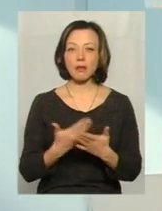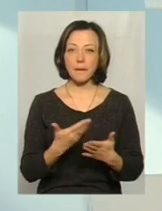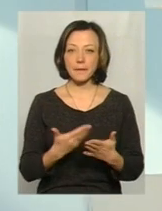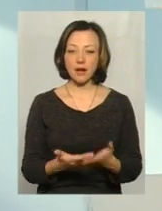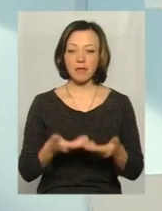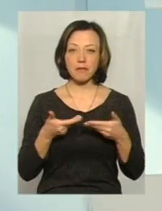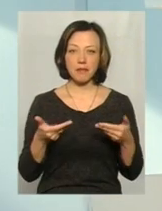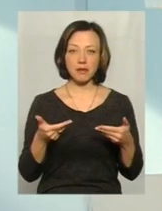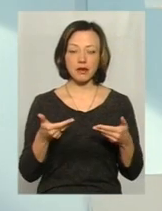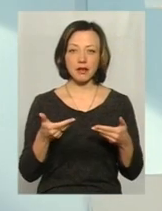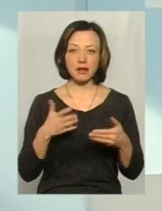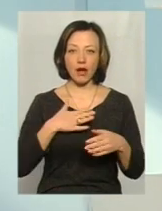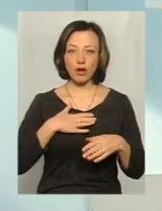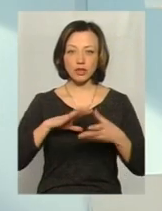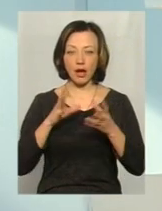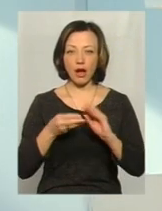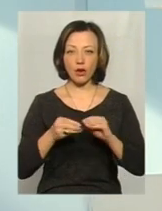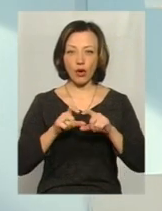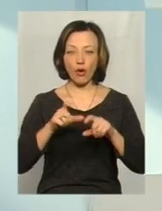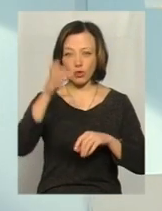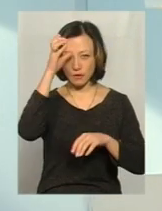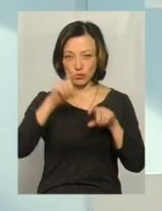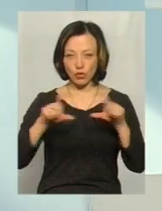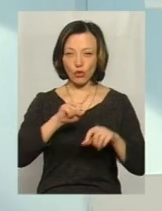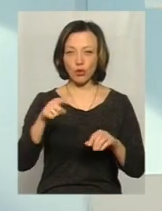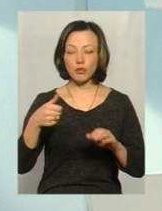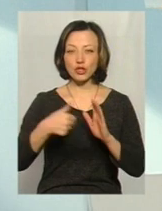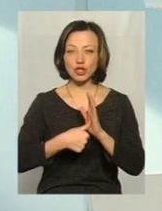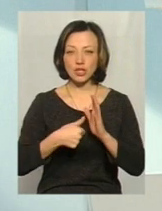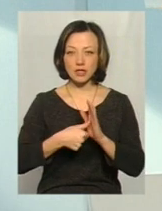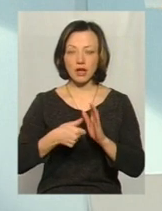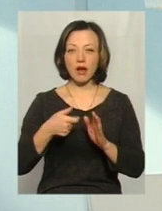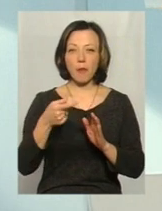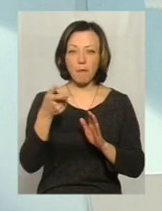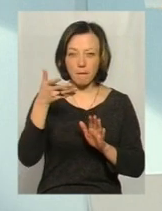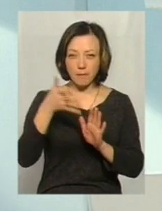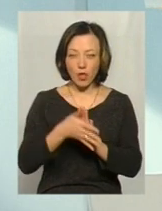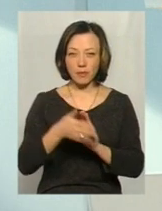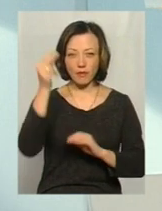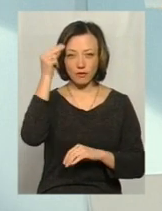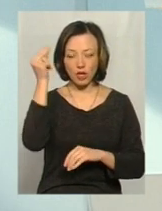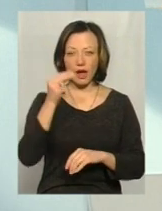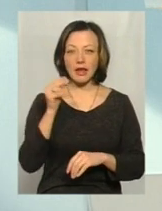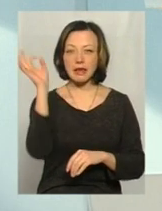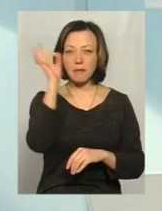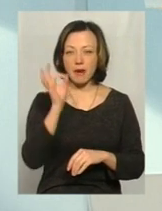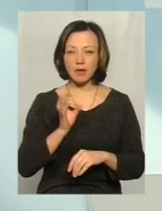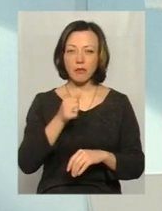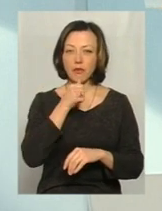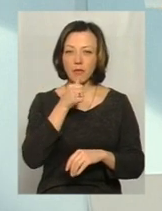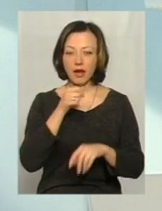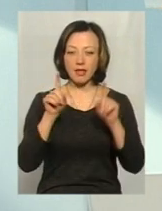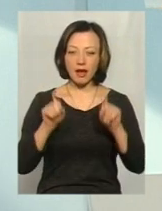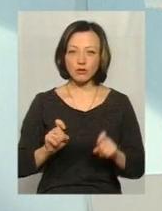ми візьмемо нашу загальноосвітню школу номер 6, яка поглиблено вивчає німецьку мову, ми проводимо всі апробації